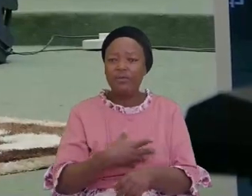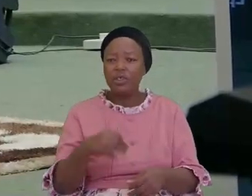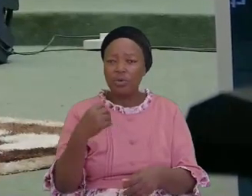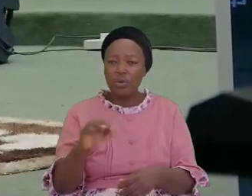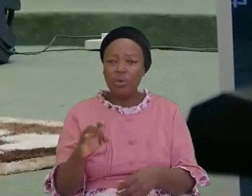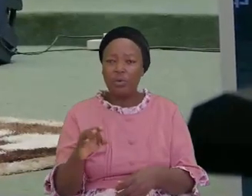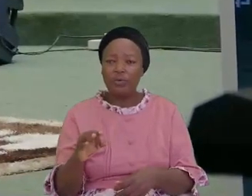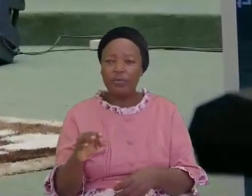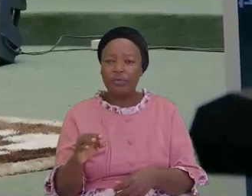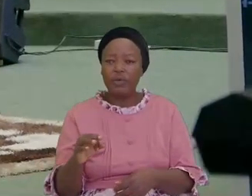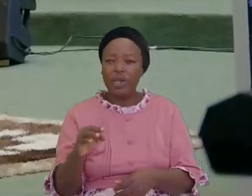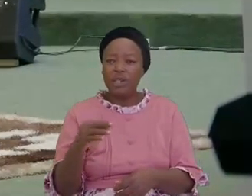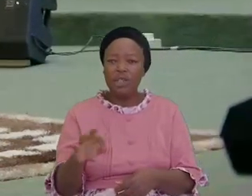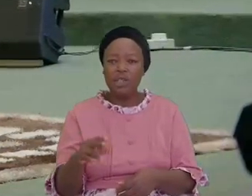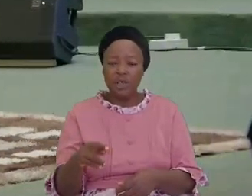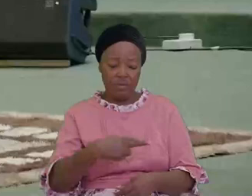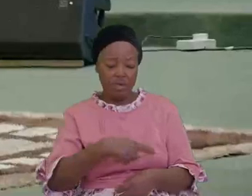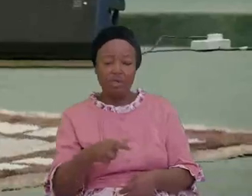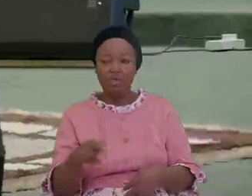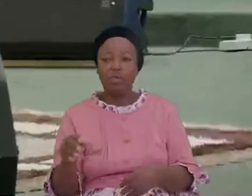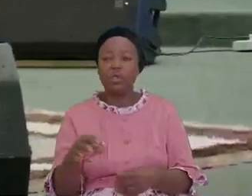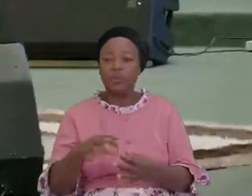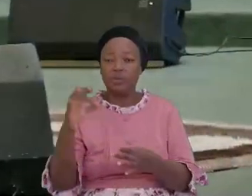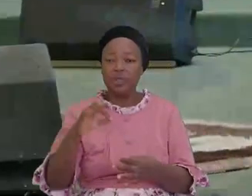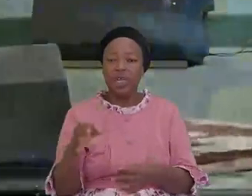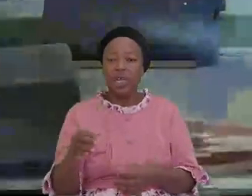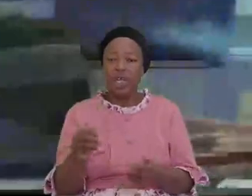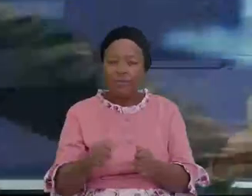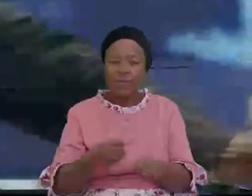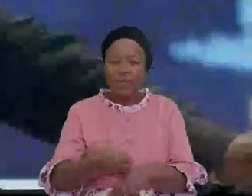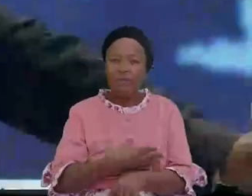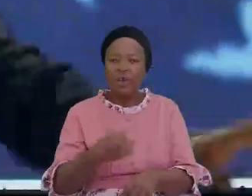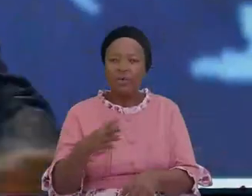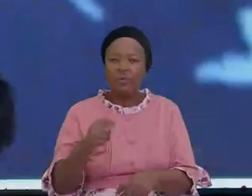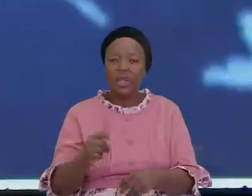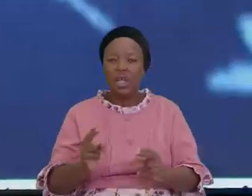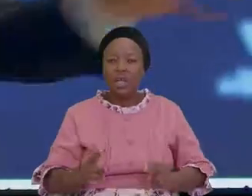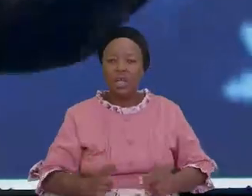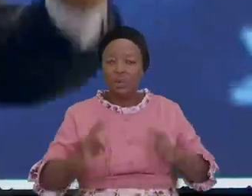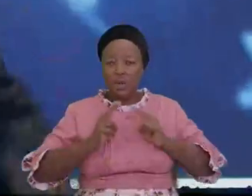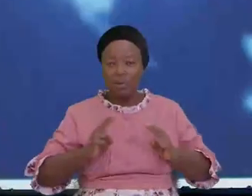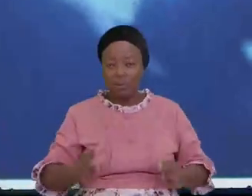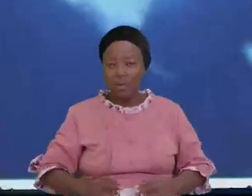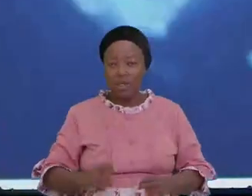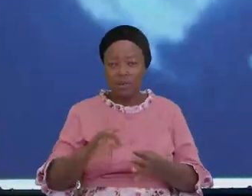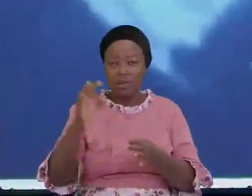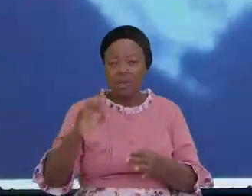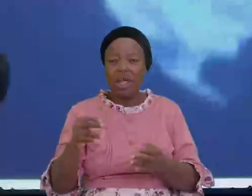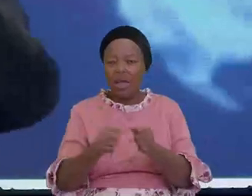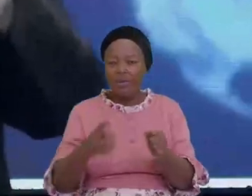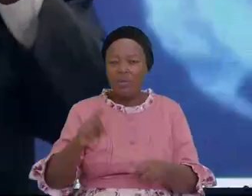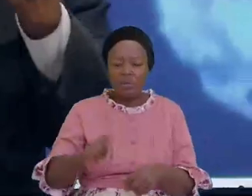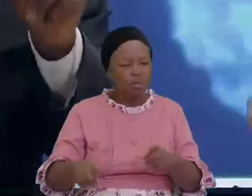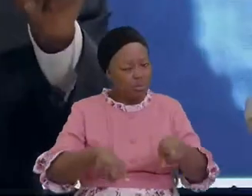traditionnels, toute influence des esprits invisibles, toute influence de l'esprit humain, tout